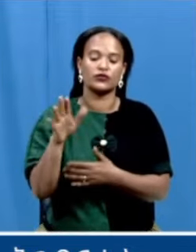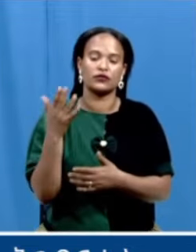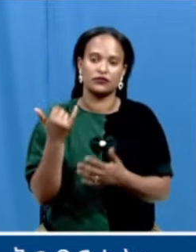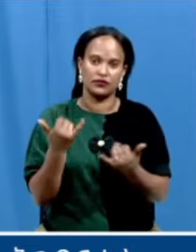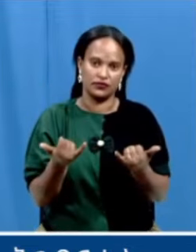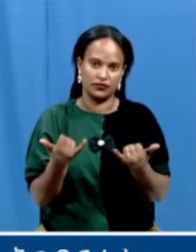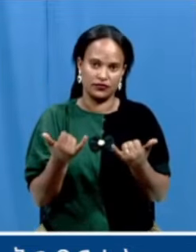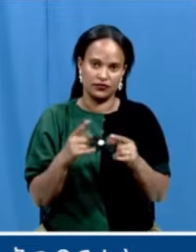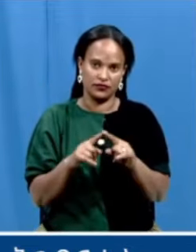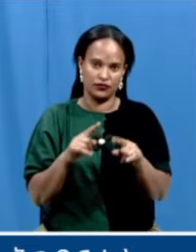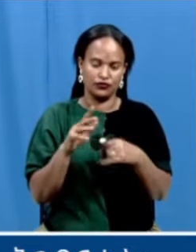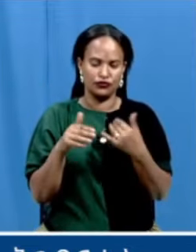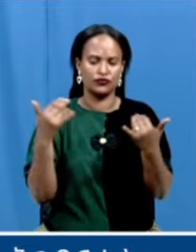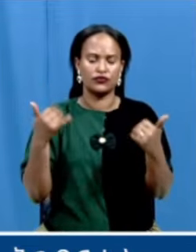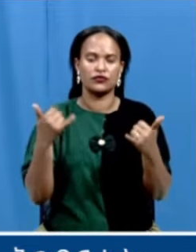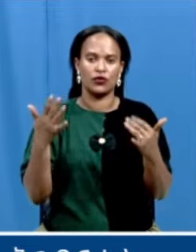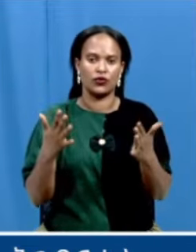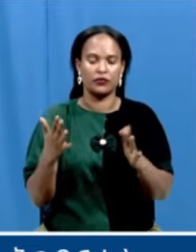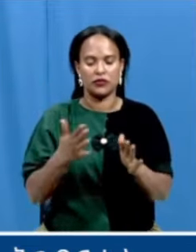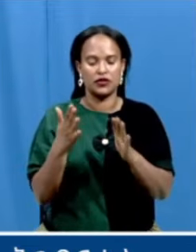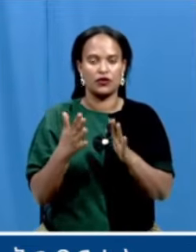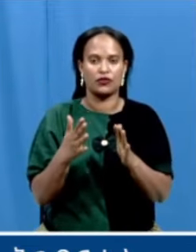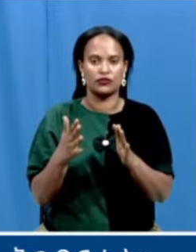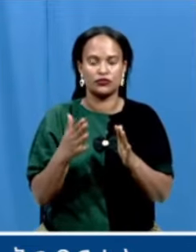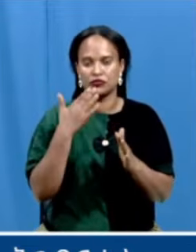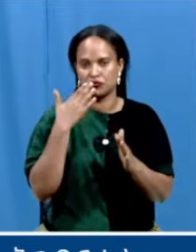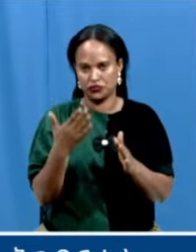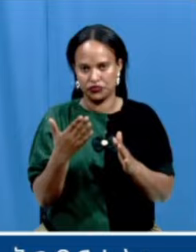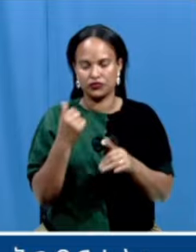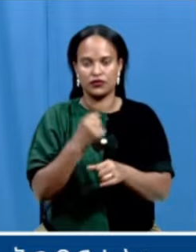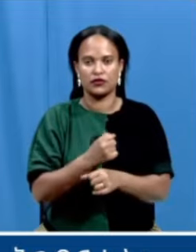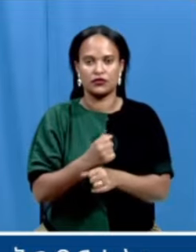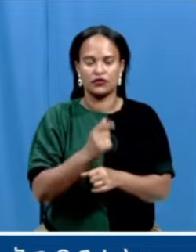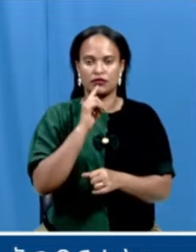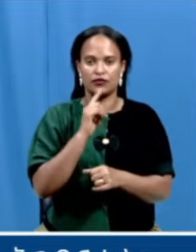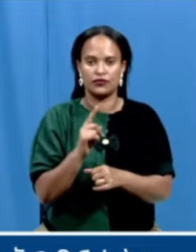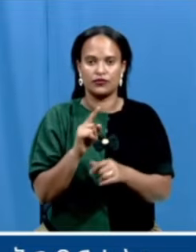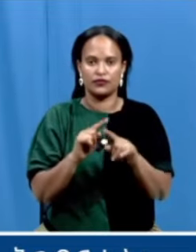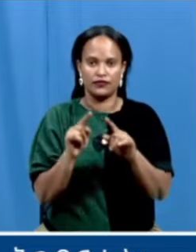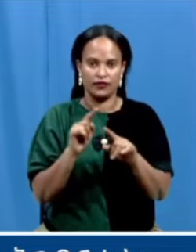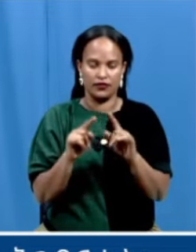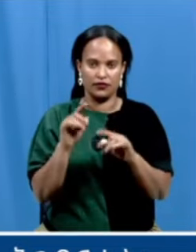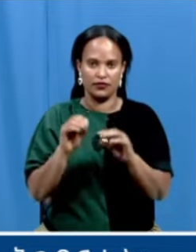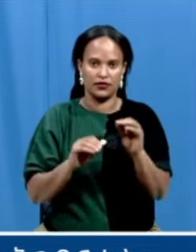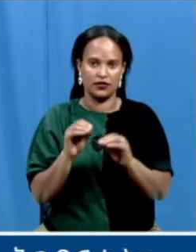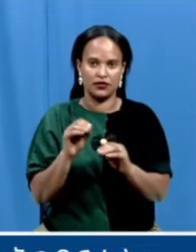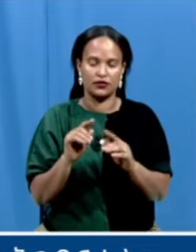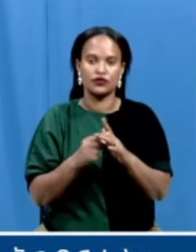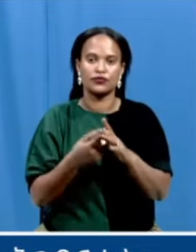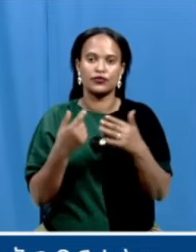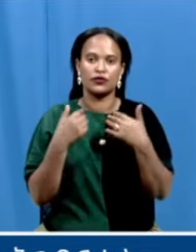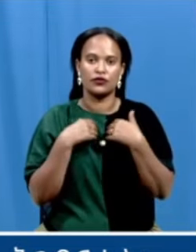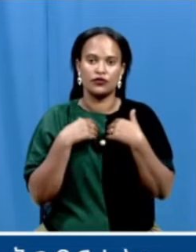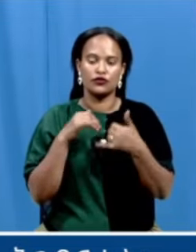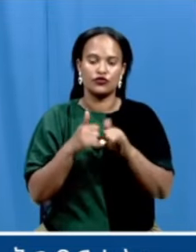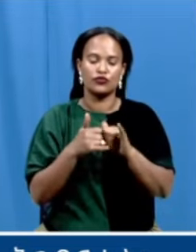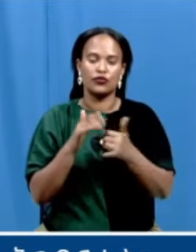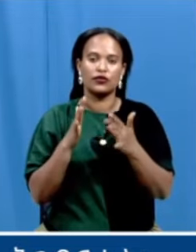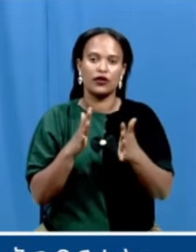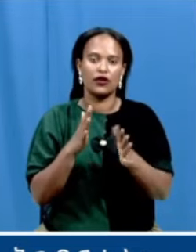ግን ኩሉ ተፃዋታይ ምድላዋቱ ብፅቡቅ ደገና ስርሐ እዩ ዝተፈላለየ ምንቅስቃሳት እውን ተጀሚሩ ኣሎ ስፖርተኛ